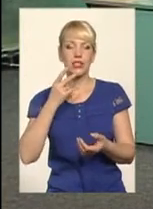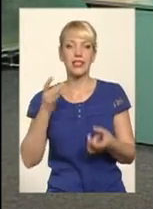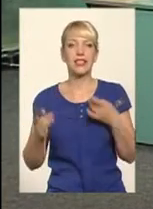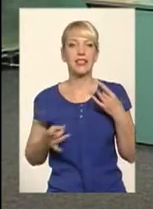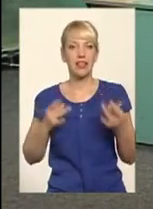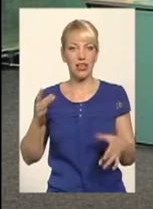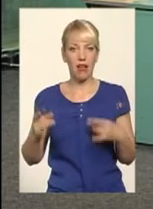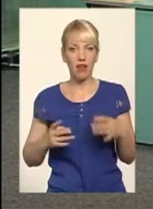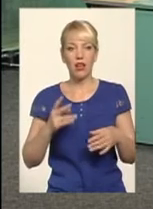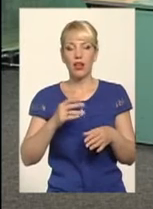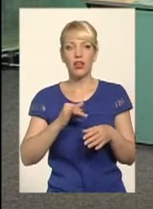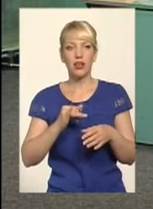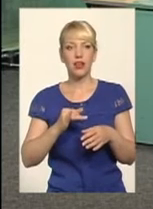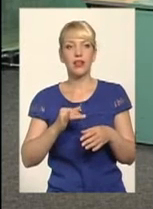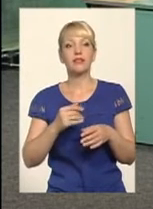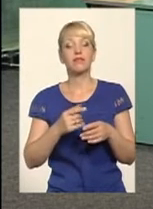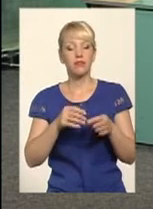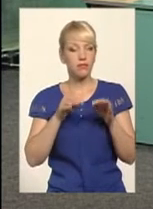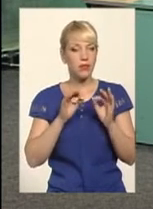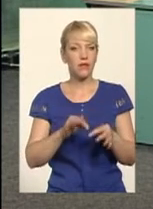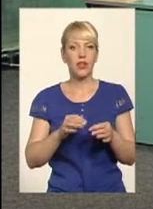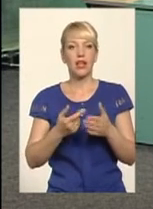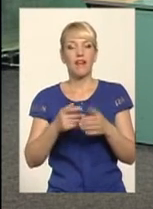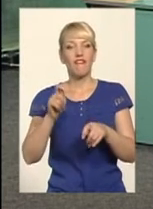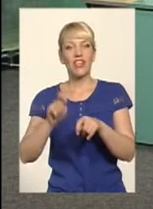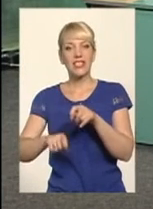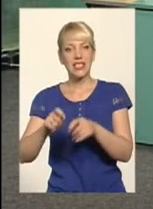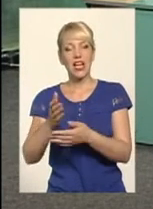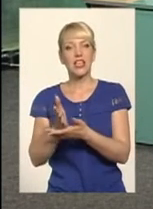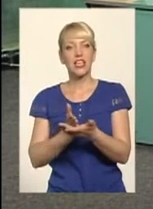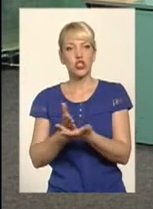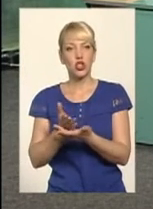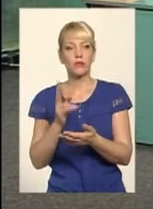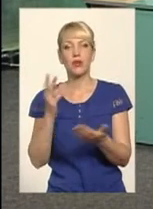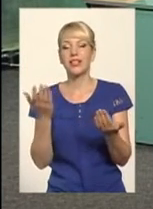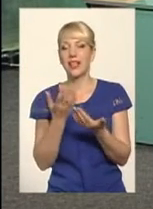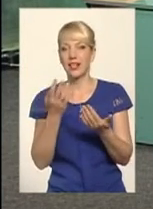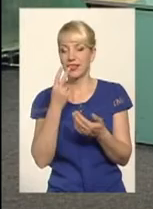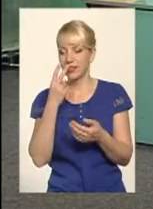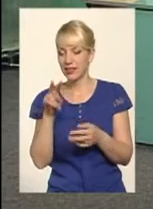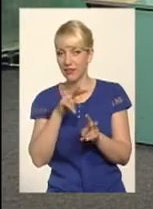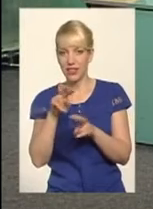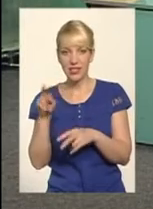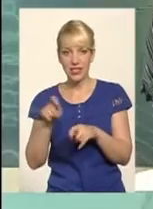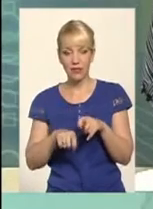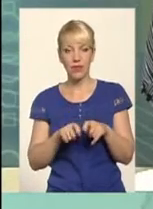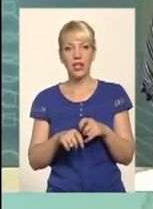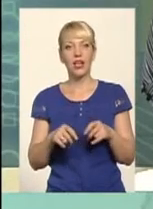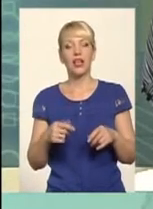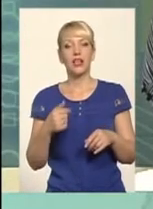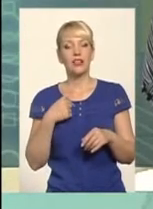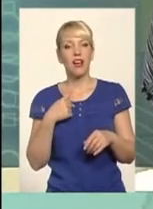напрузі і в постійній кабелі. Абсолютно. З одної сторони, фіскальна служба, яка дивиться, з другої. Тому тут треба, я вважаю,